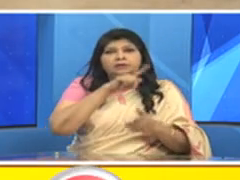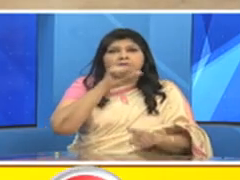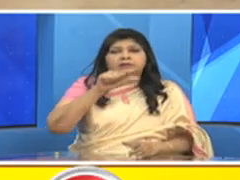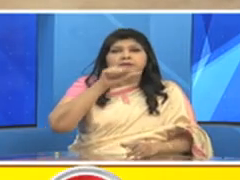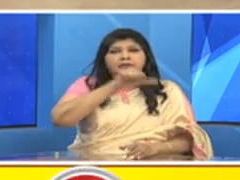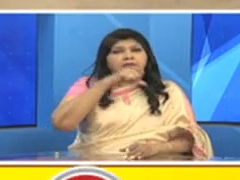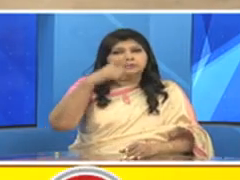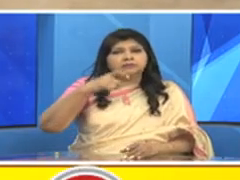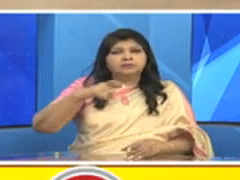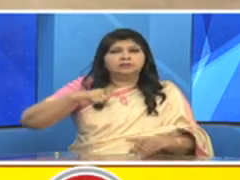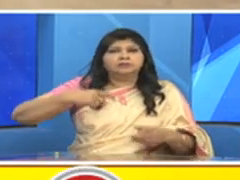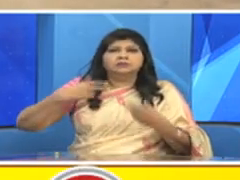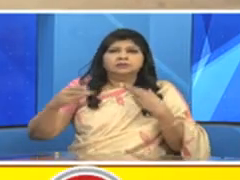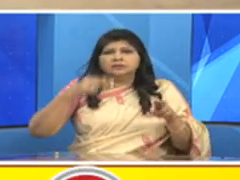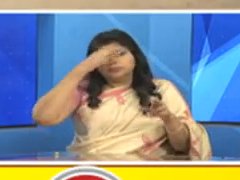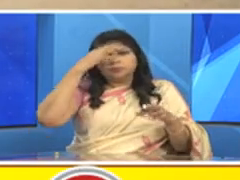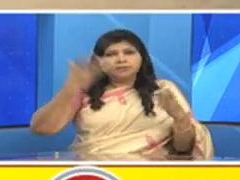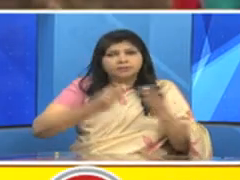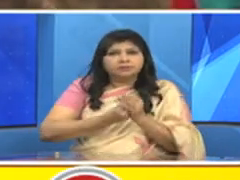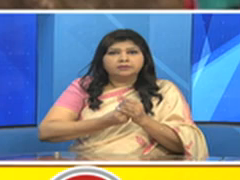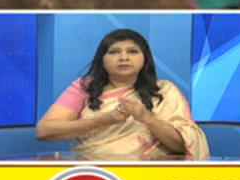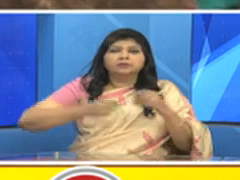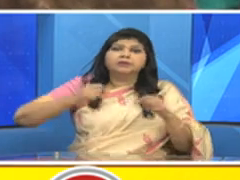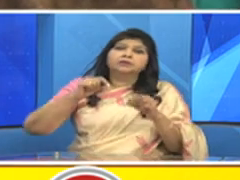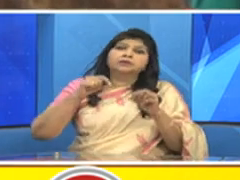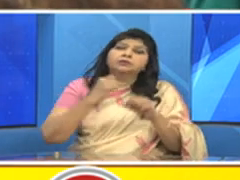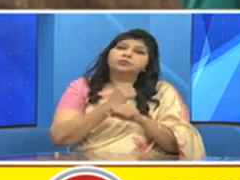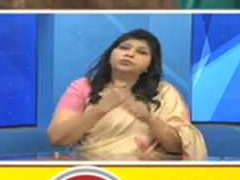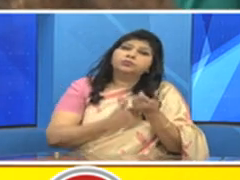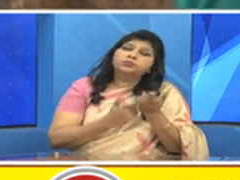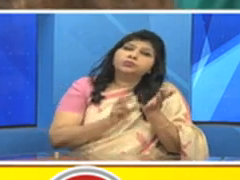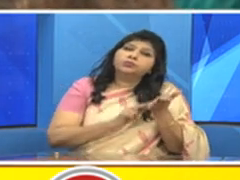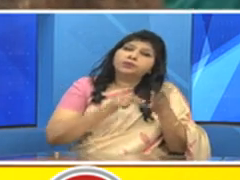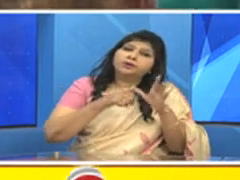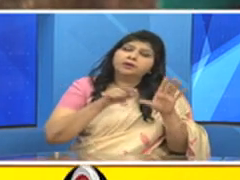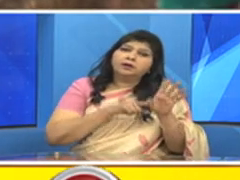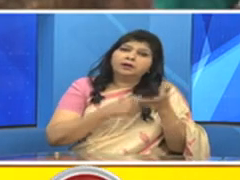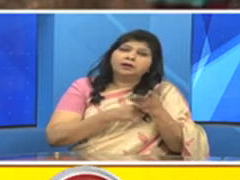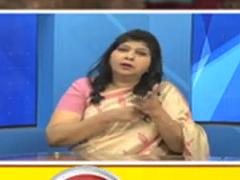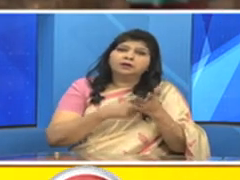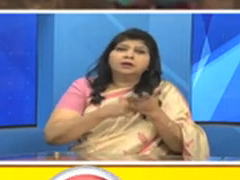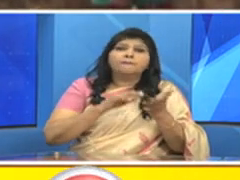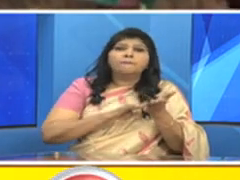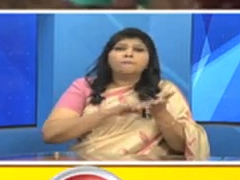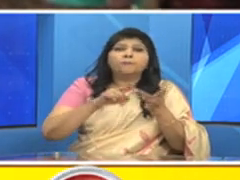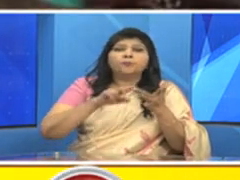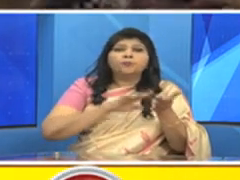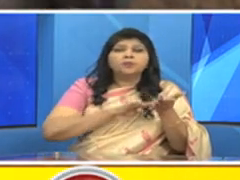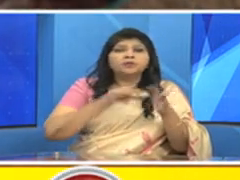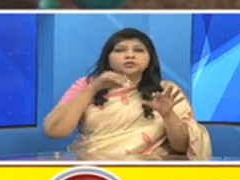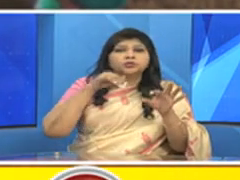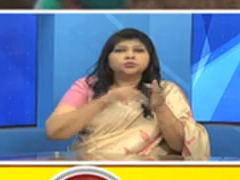1997 में जातीय तनाव के कारण ब्रू रियांग जनजाति के लोगों को मिजोरम से निकल